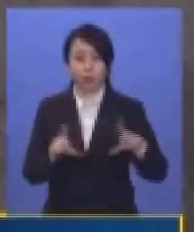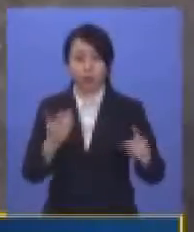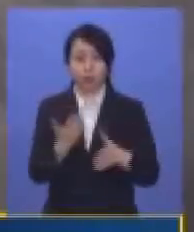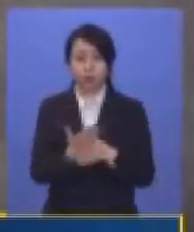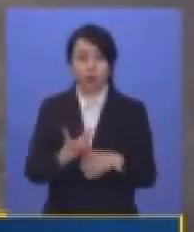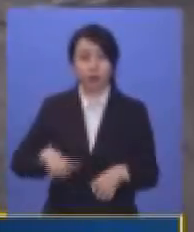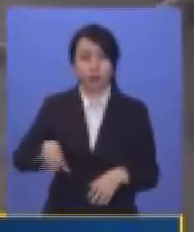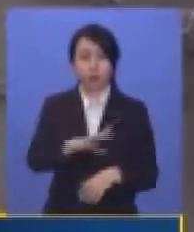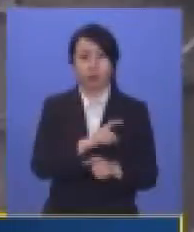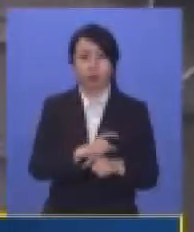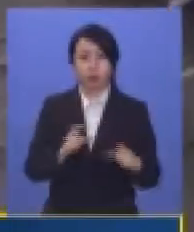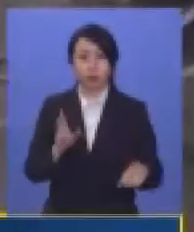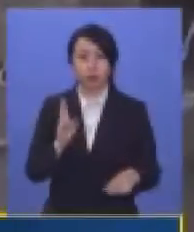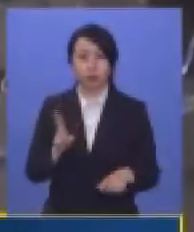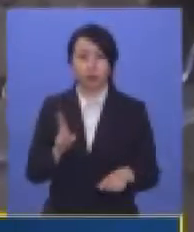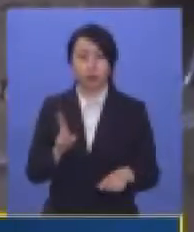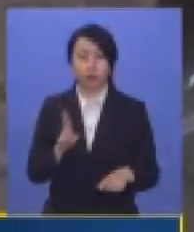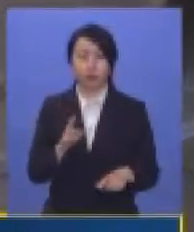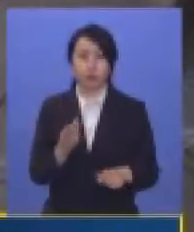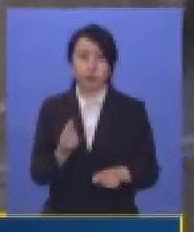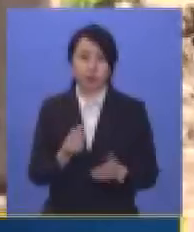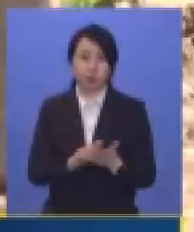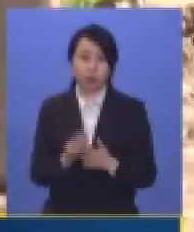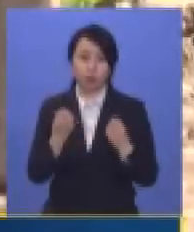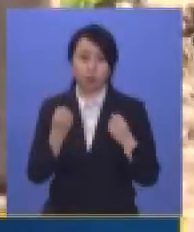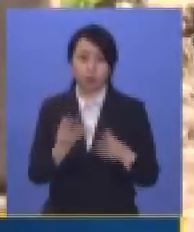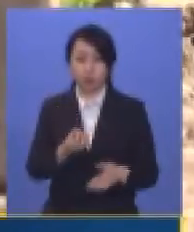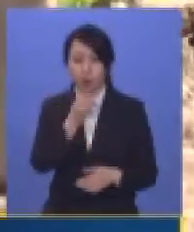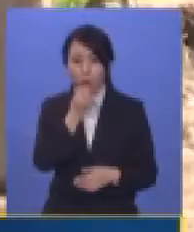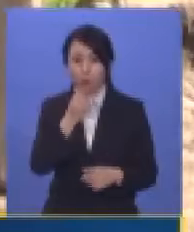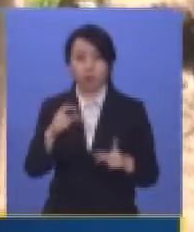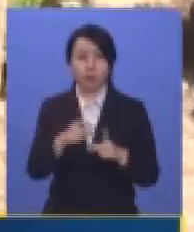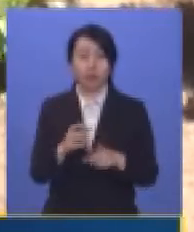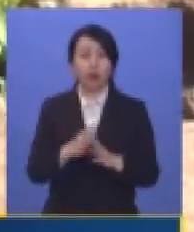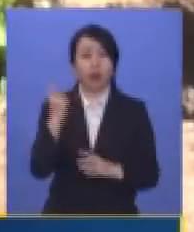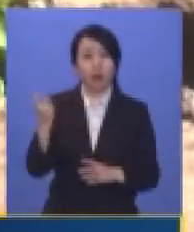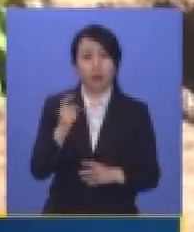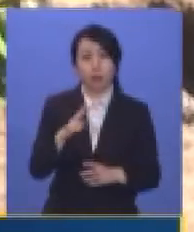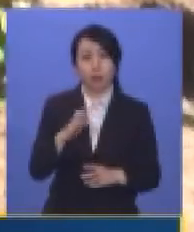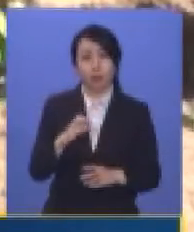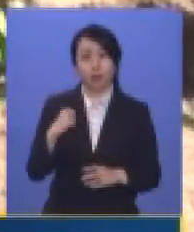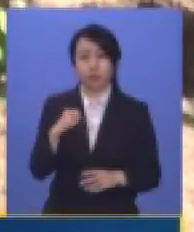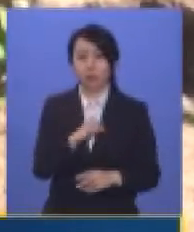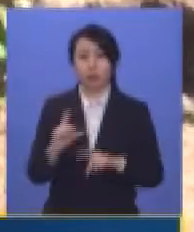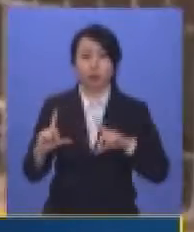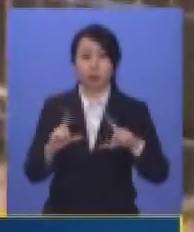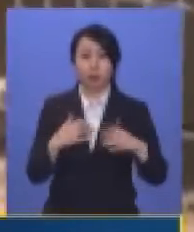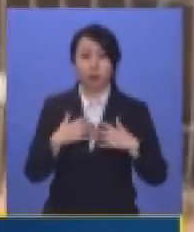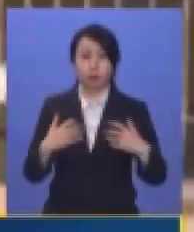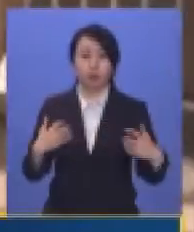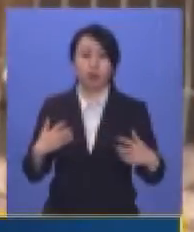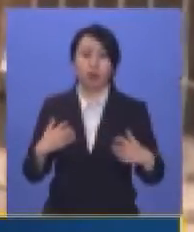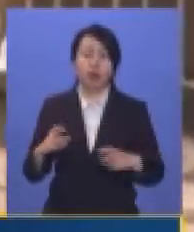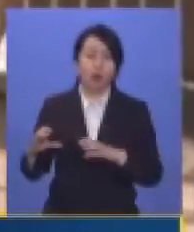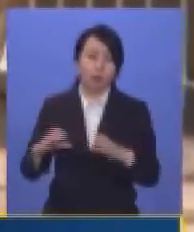все неравнодушные люди. Кто стройматериалом, кто финансами, а кто просто кормом. По словам хозяйки приюта, горожане сами привозят животных. Сбитых